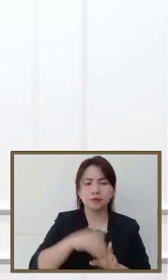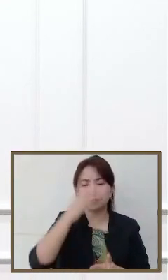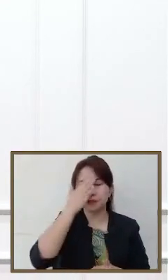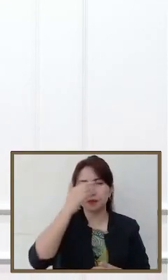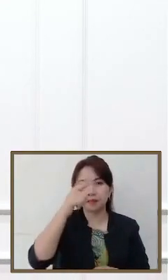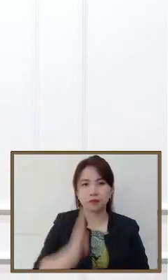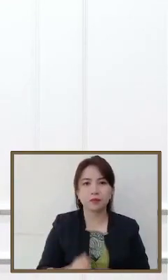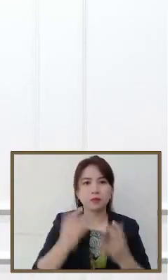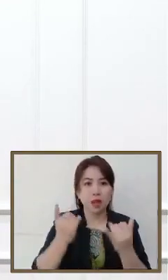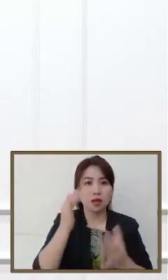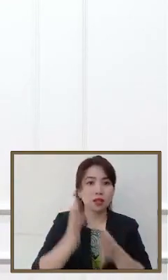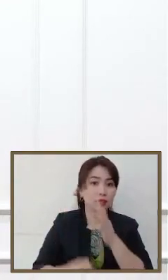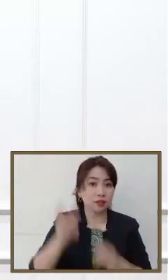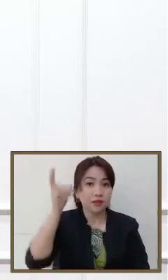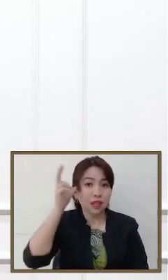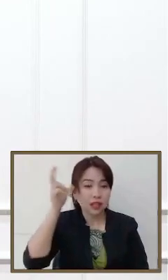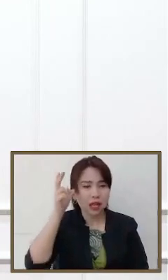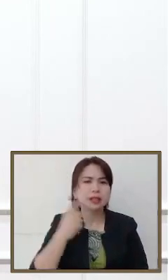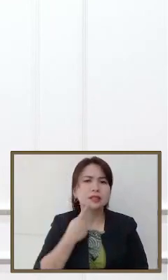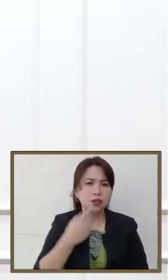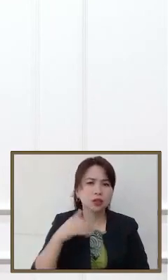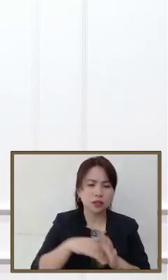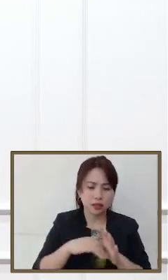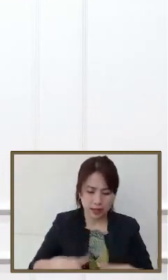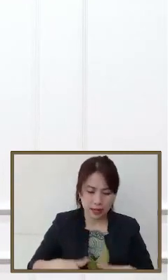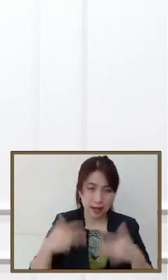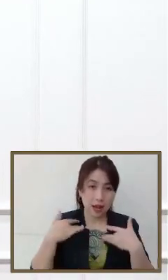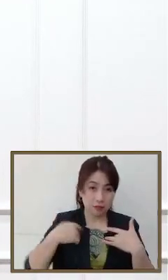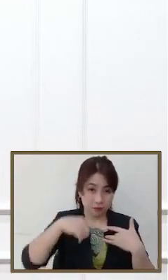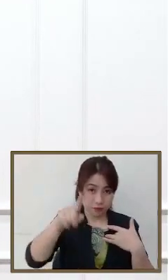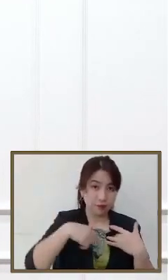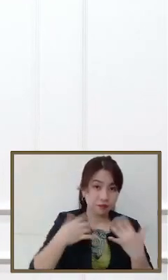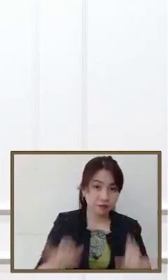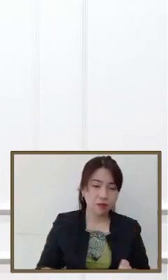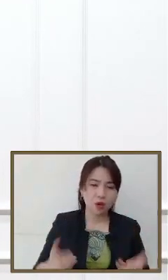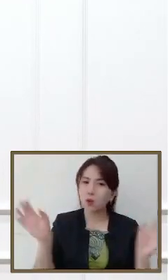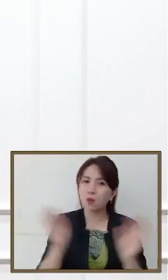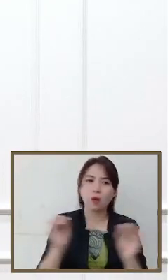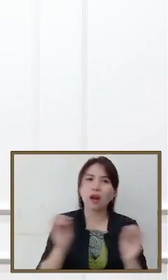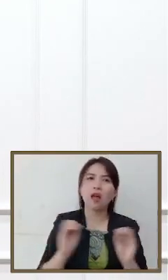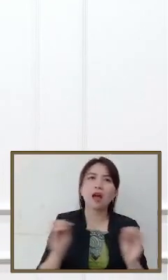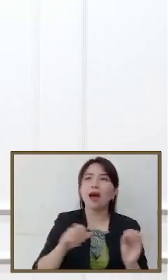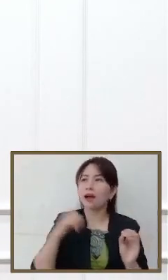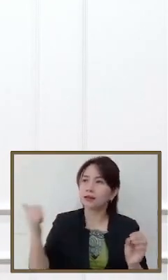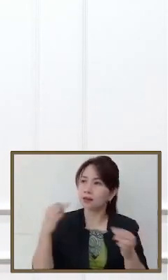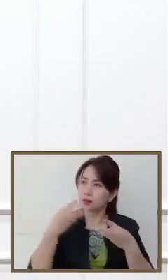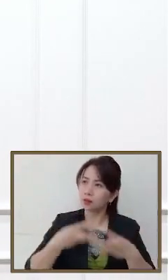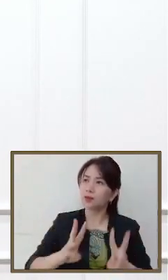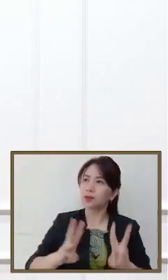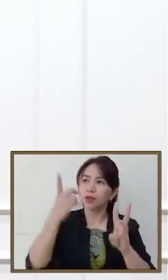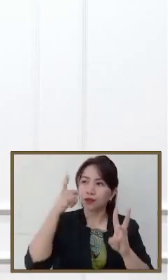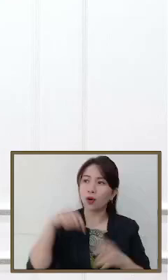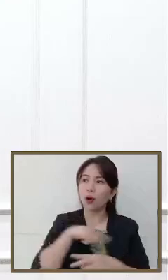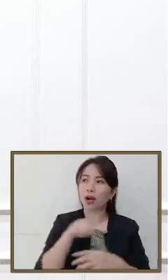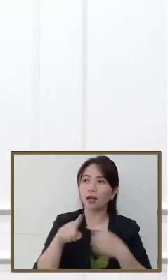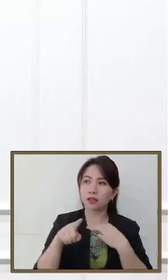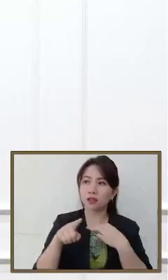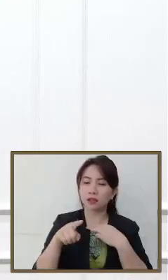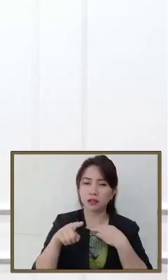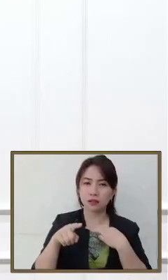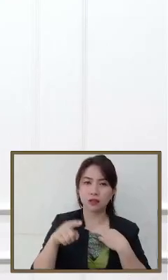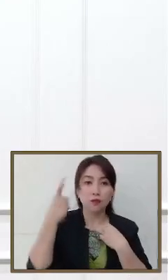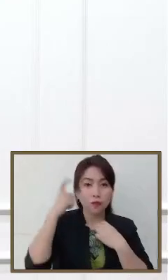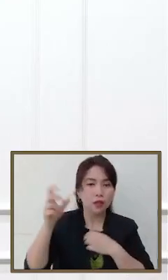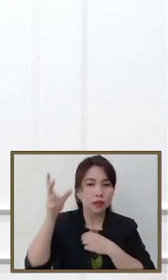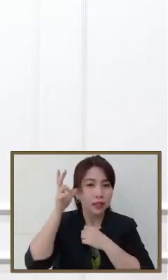seryoso ang diyablo sa buhay ng bawat isa po sa atin walang ibang kapamaraanan upang ang kas uhan ng